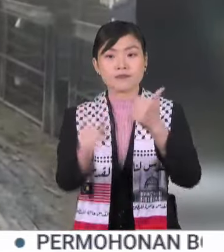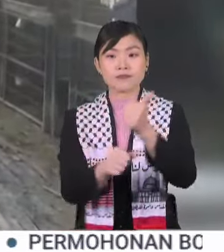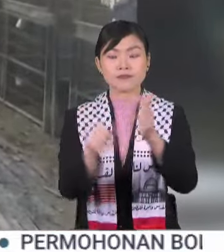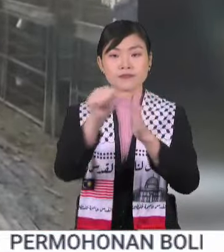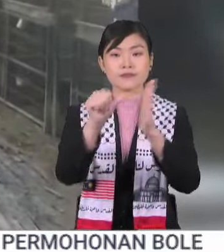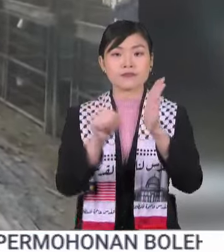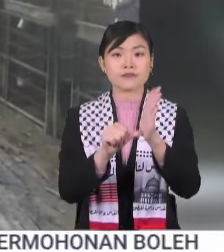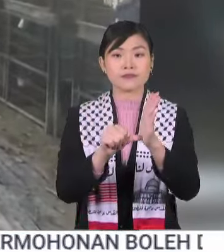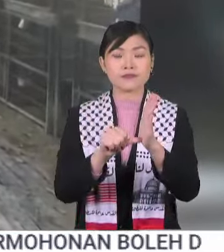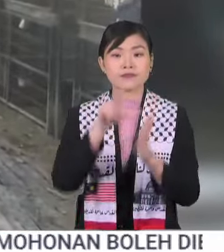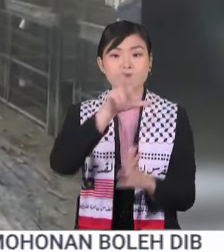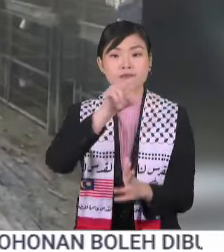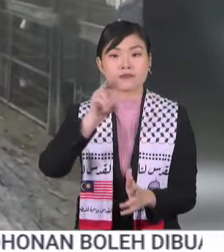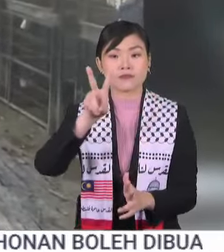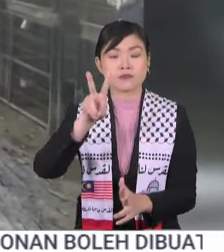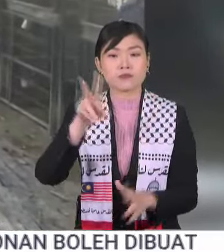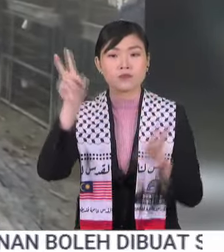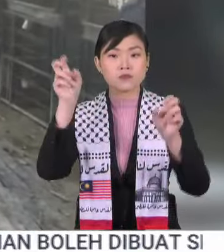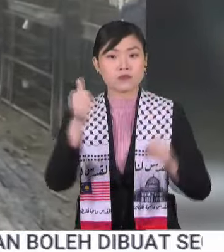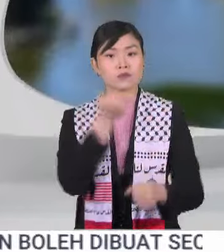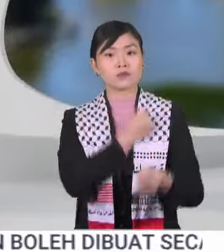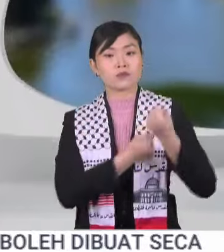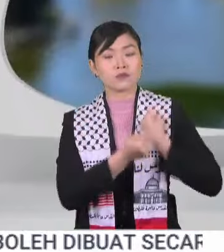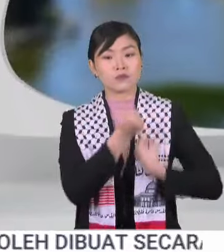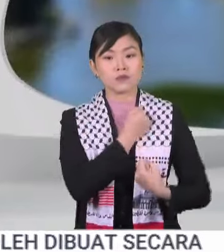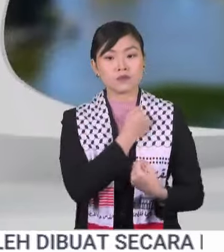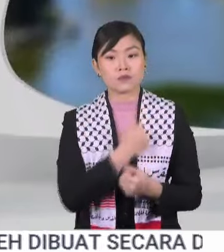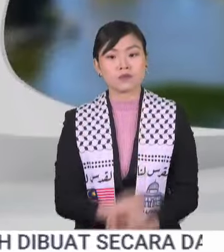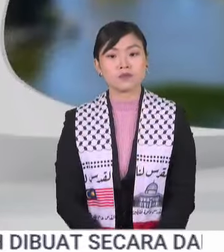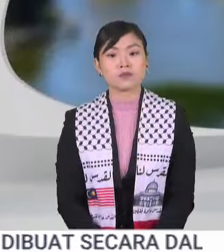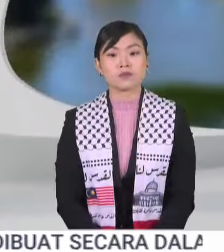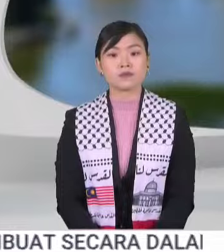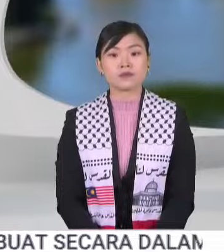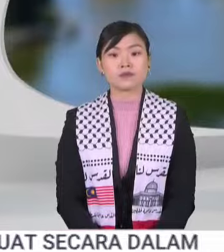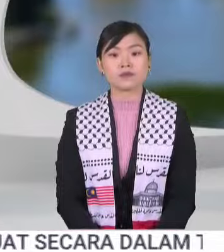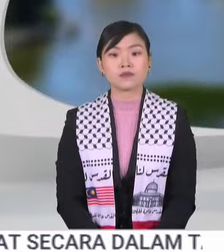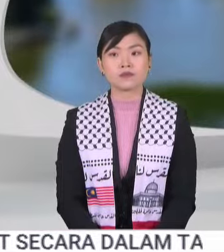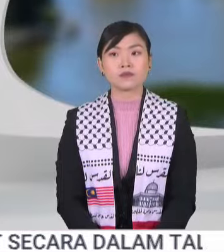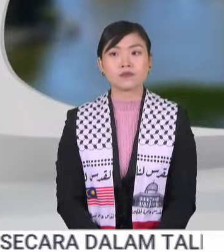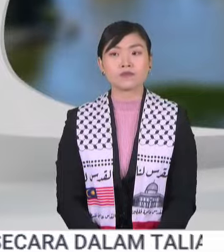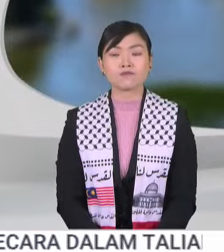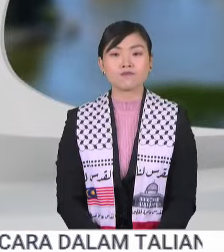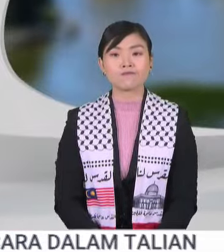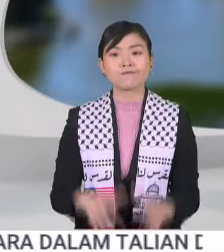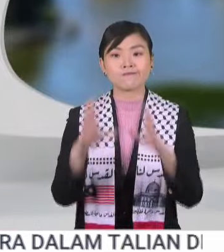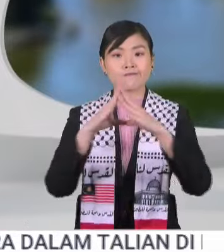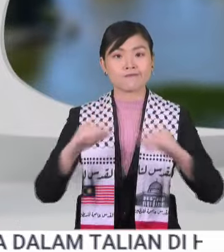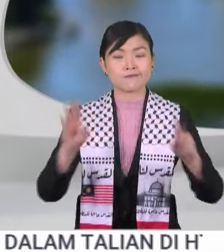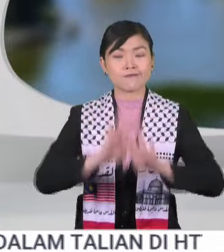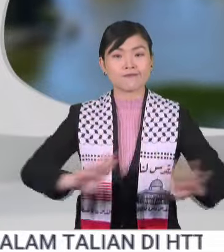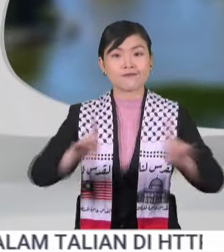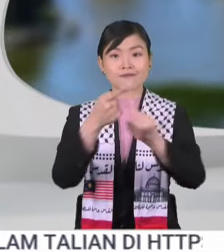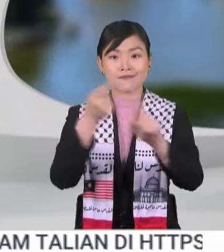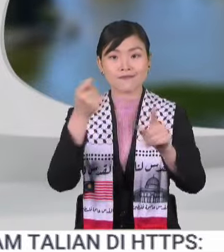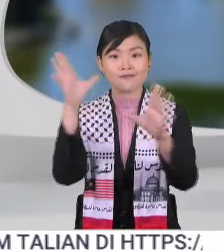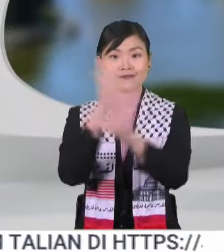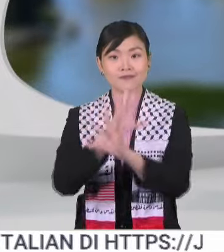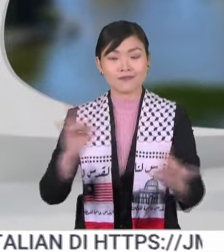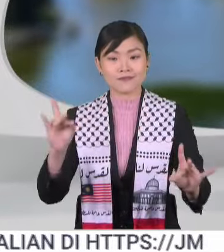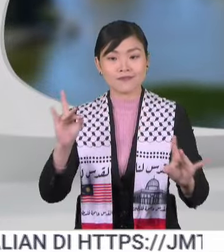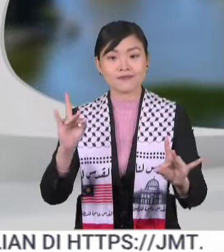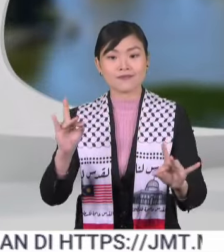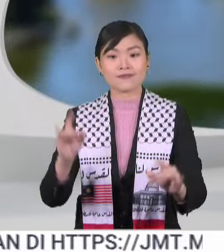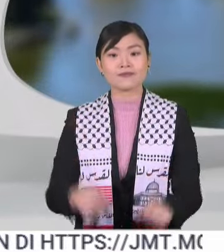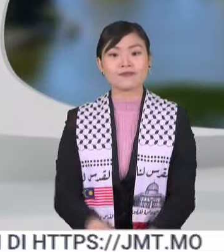302 kanun keseksaan perkongsian itu tadi mengakhiri berita dari Sarawak dari sungai